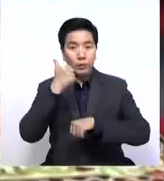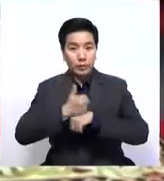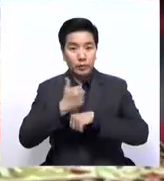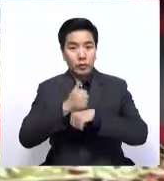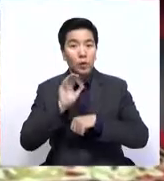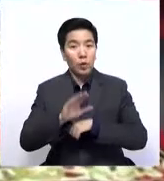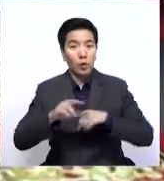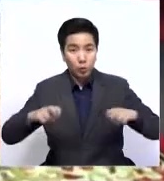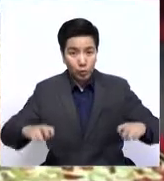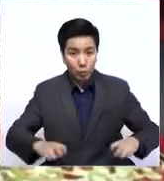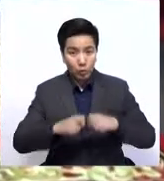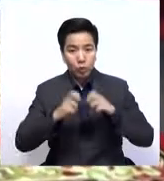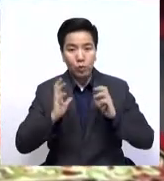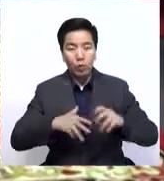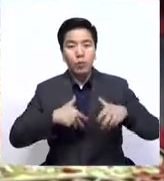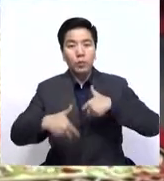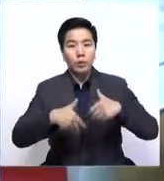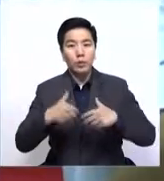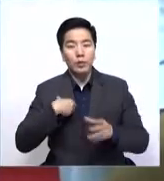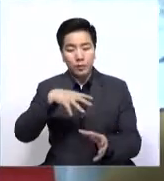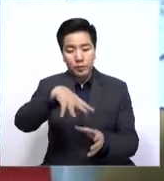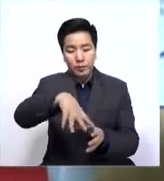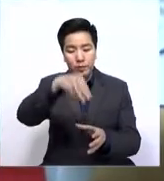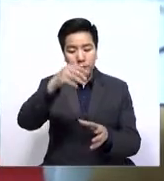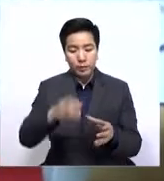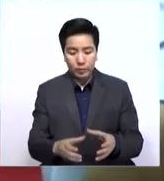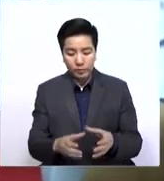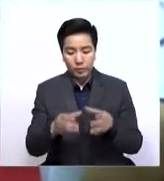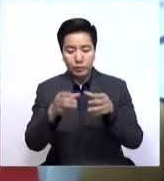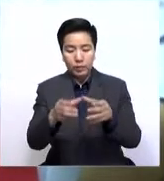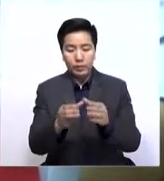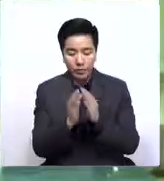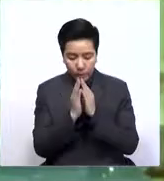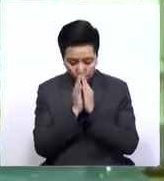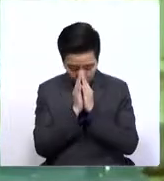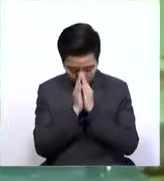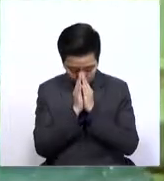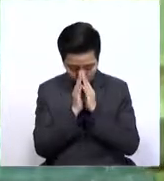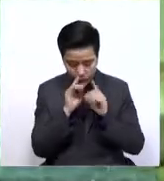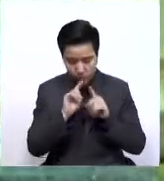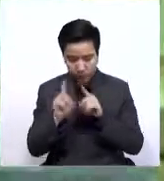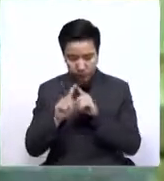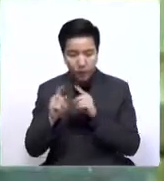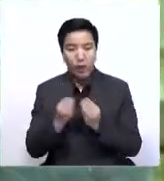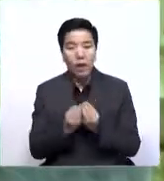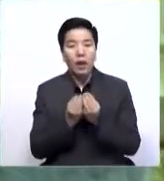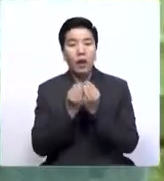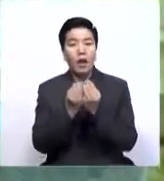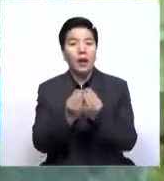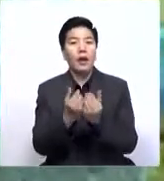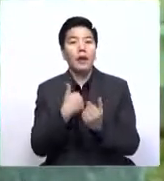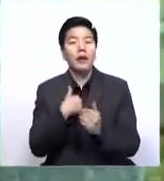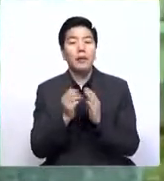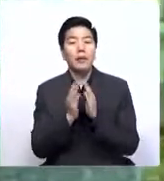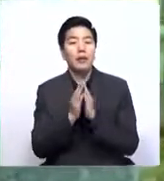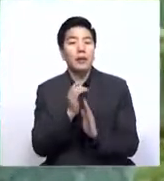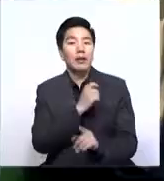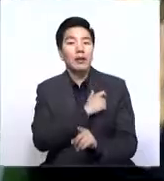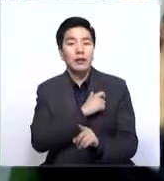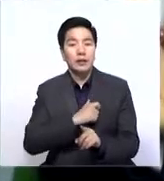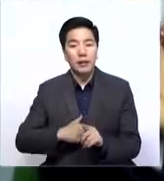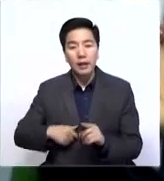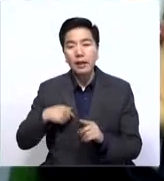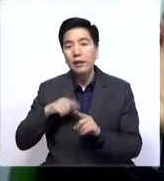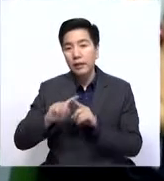การจังหวัดสุรินทร์ค่ะนำประชาชนวางพานพุ่มดอกไม้สดจุดธูปเทียนเครื่องทองน้อยถวายราชสักการะกล่าวคำถวาย